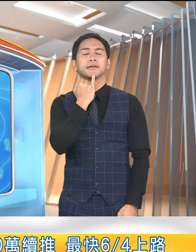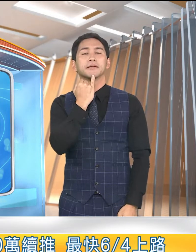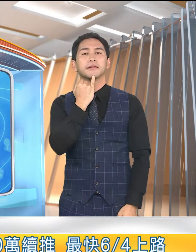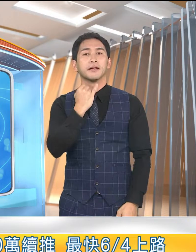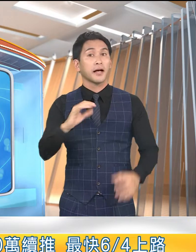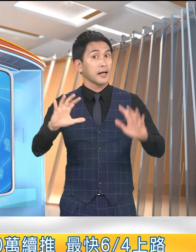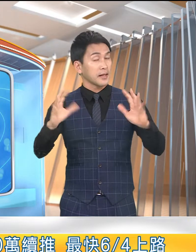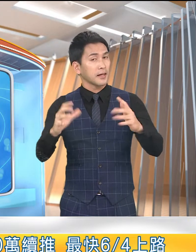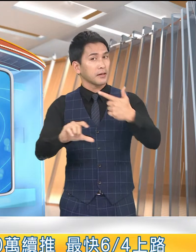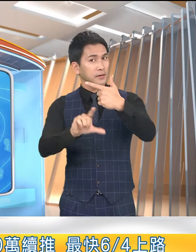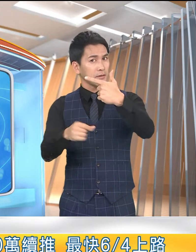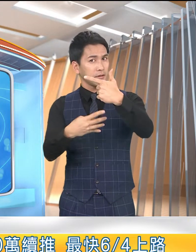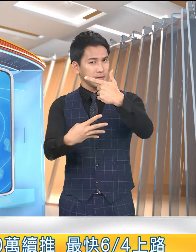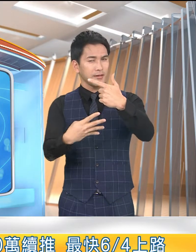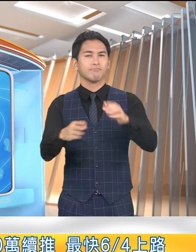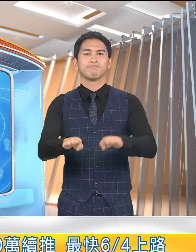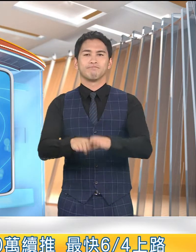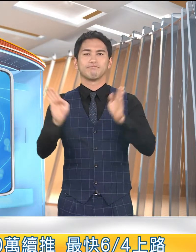6月4号上路。